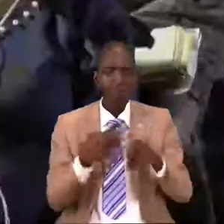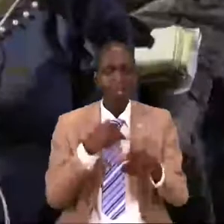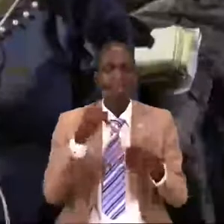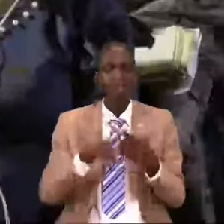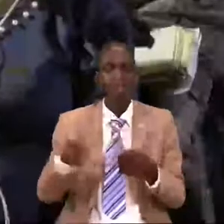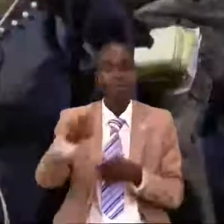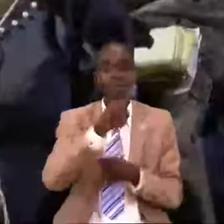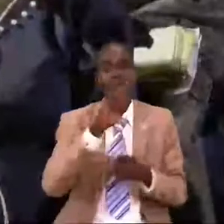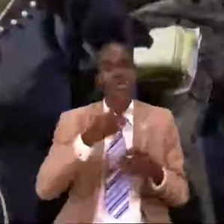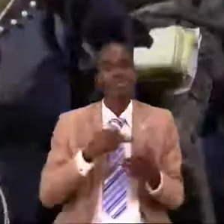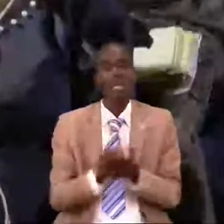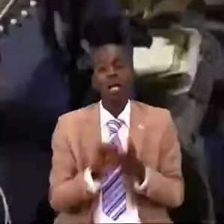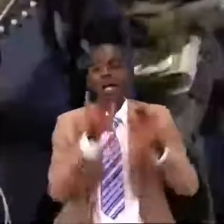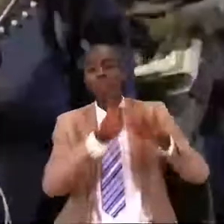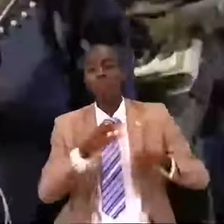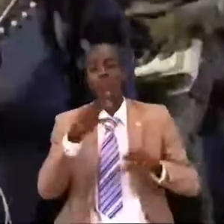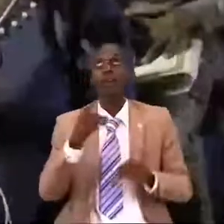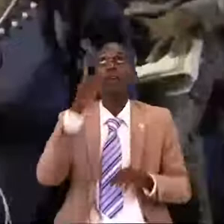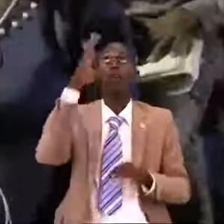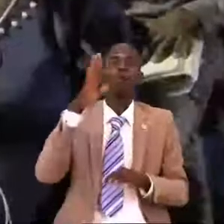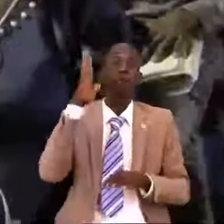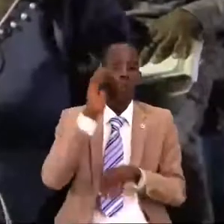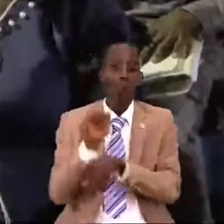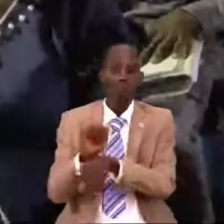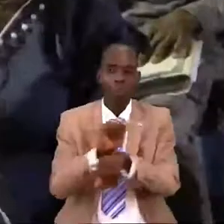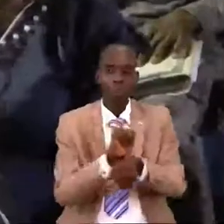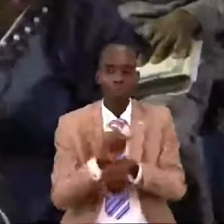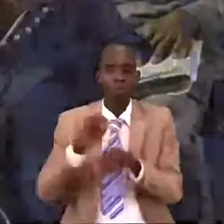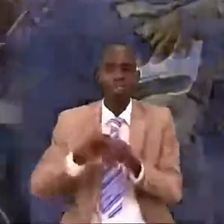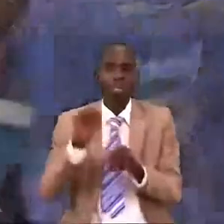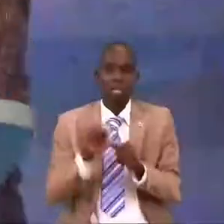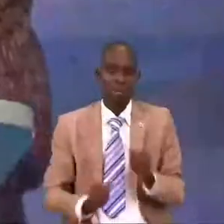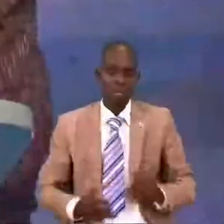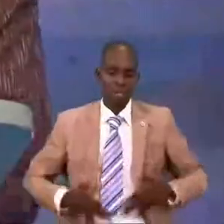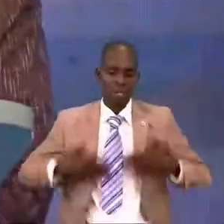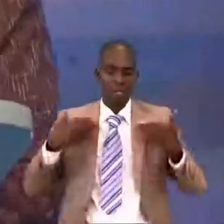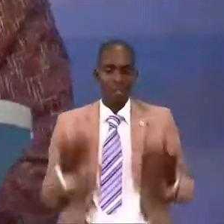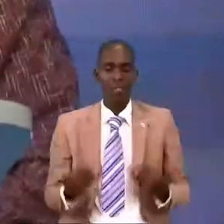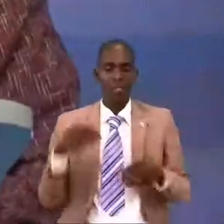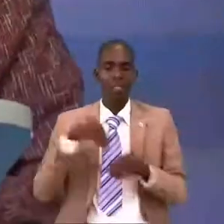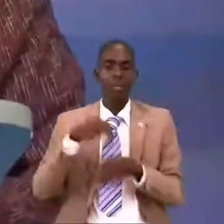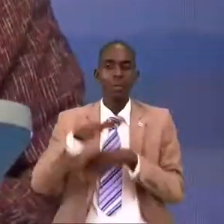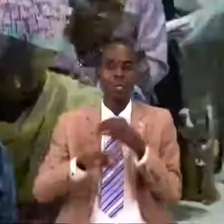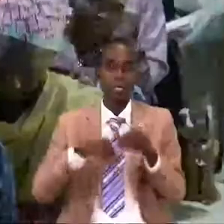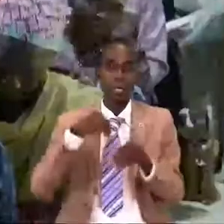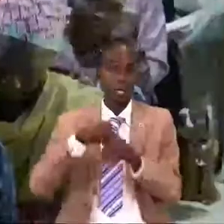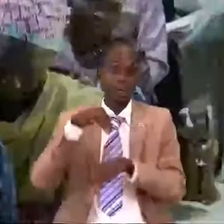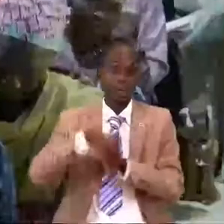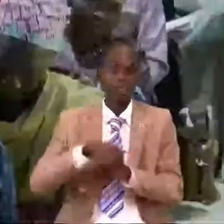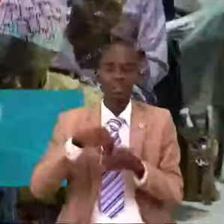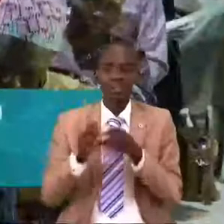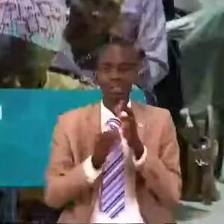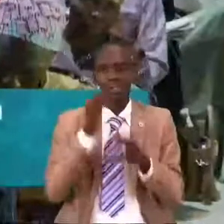nom de Jésus. Hébreux 4. verset 14. Hébreux,